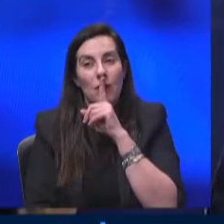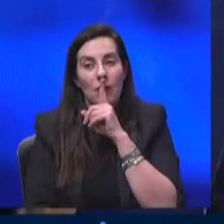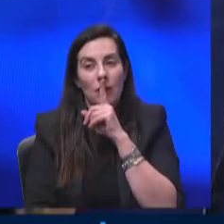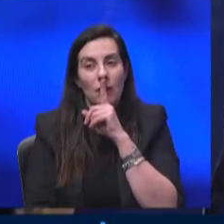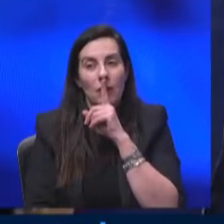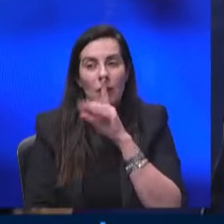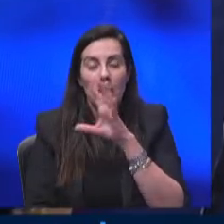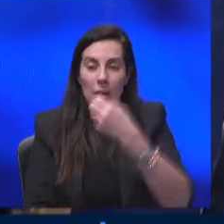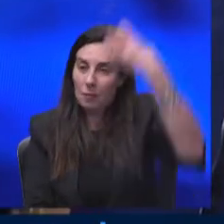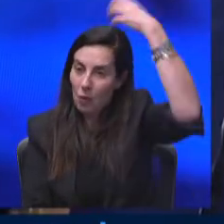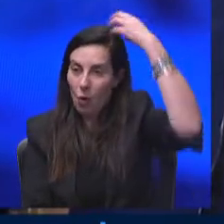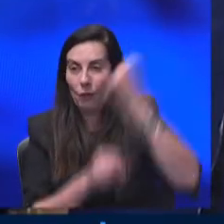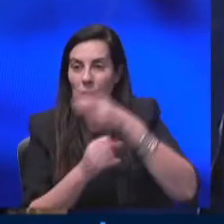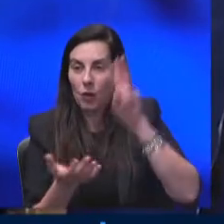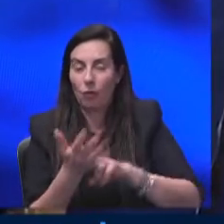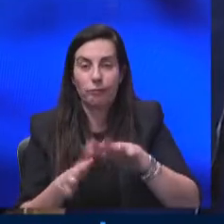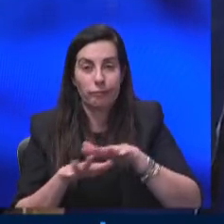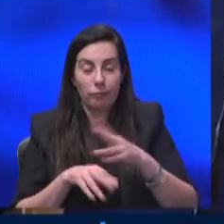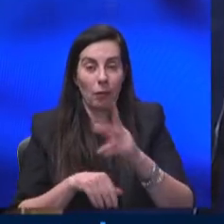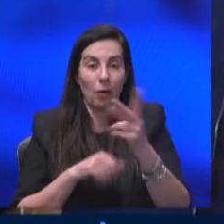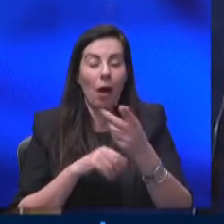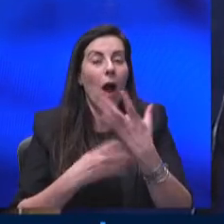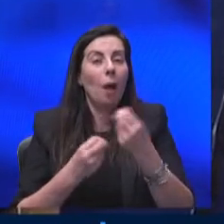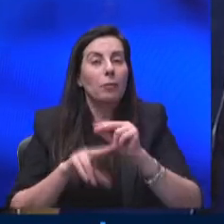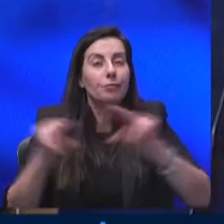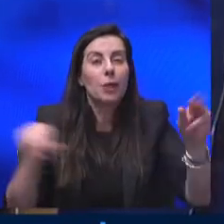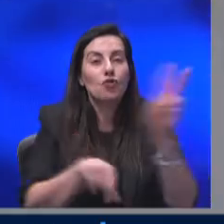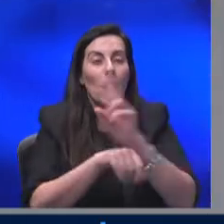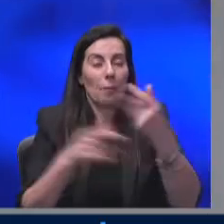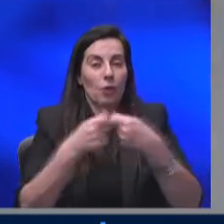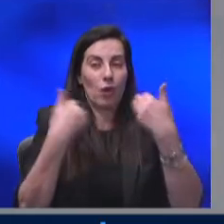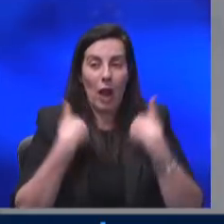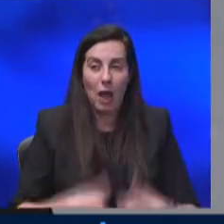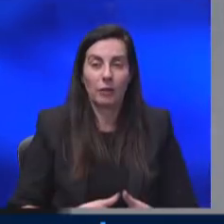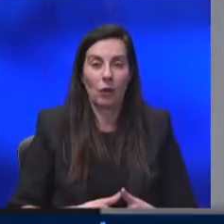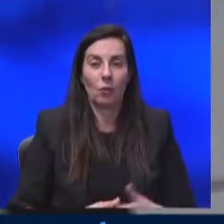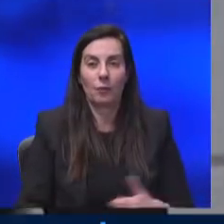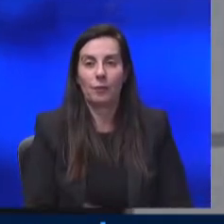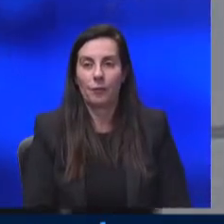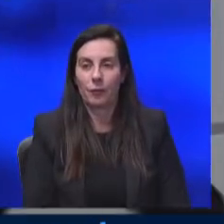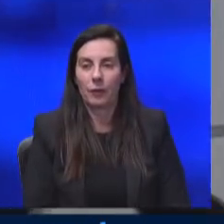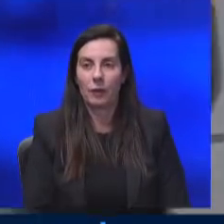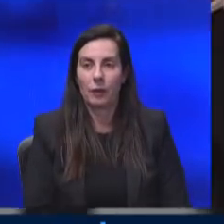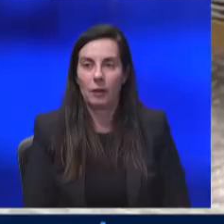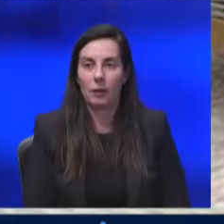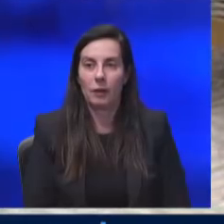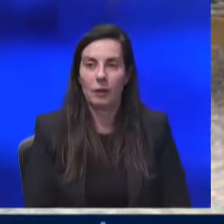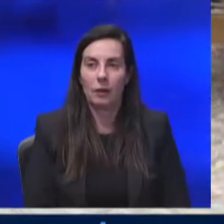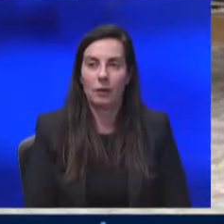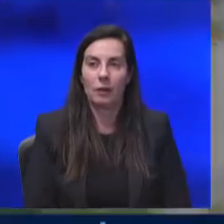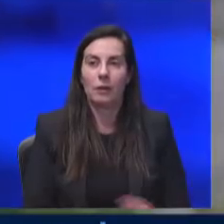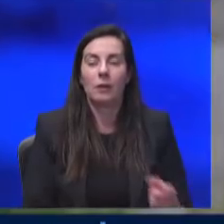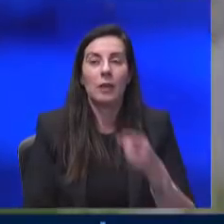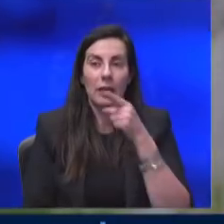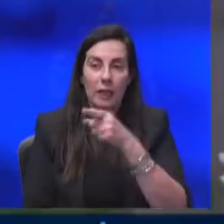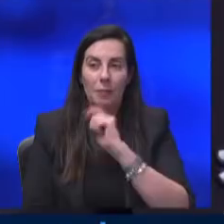that the firm is playing in perpetuating falsehoods about us. מן העבר השני תשב אופרה וינפרי. Were you